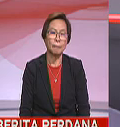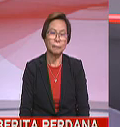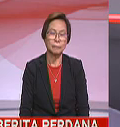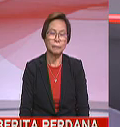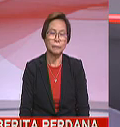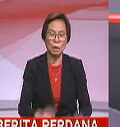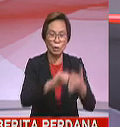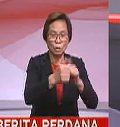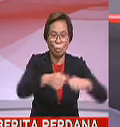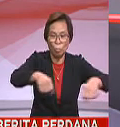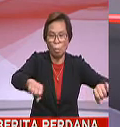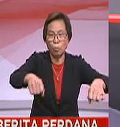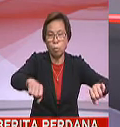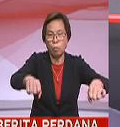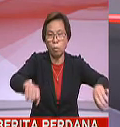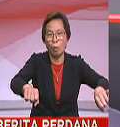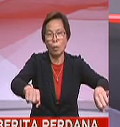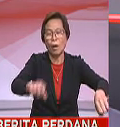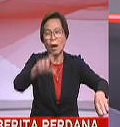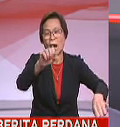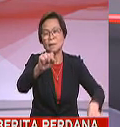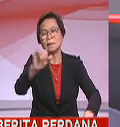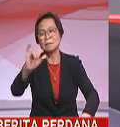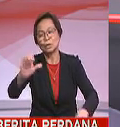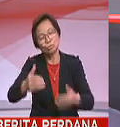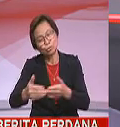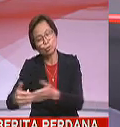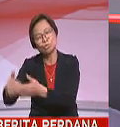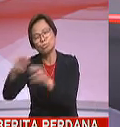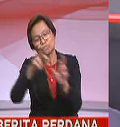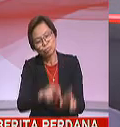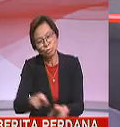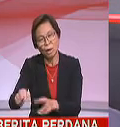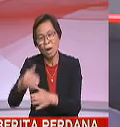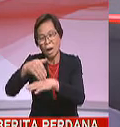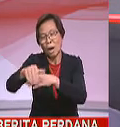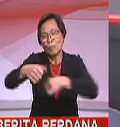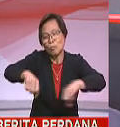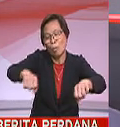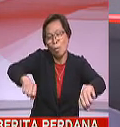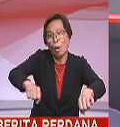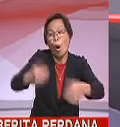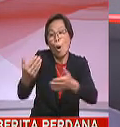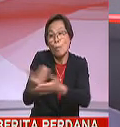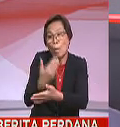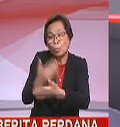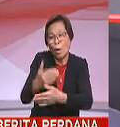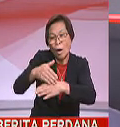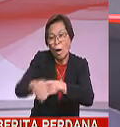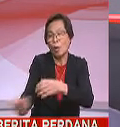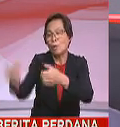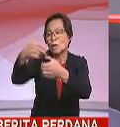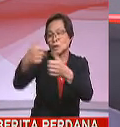ke sukaan pemotongan lilitan terbang sesuai size akan meneruskan rancangan untuk menghantar volume pelapis negara menyertai kejuaraan